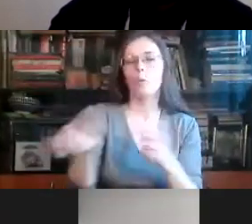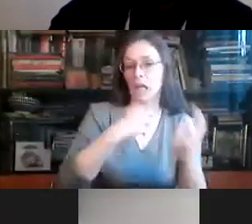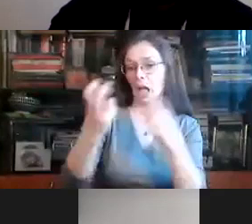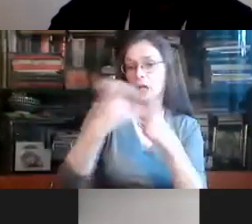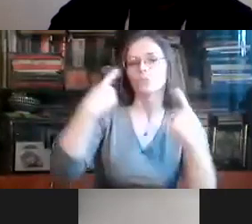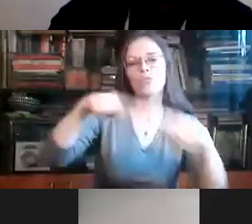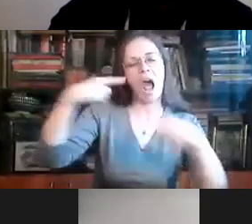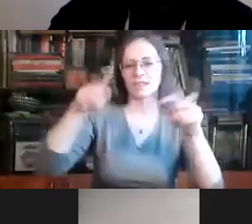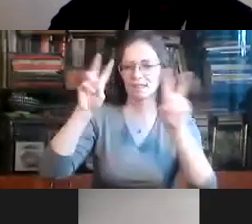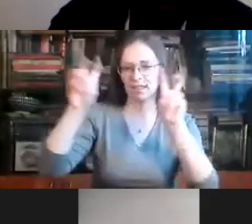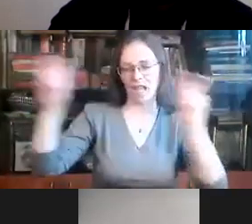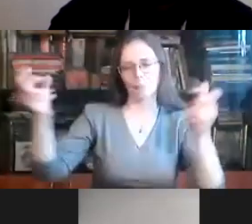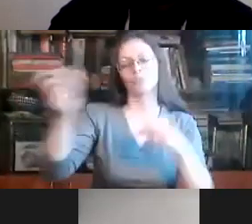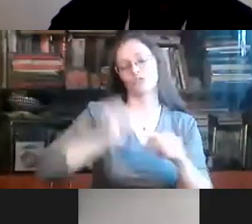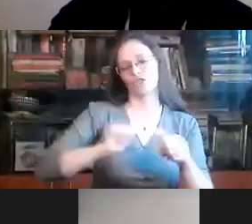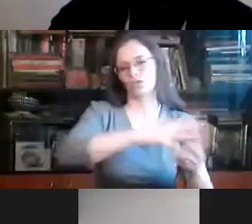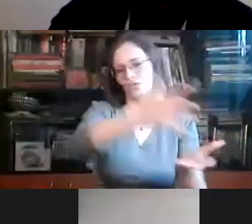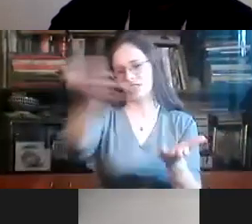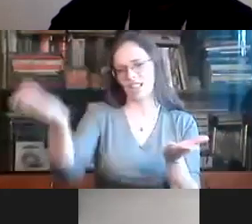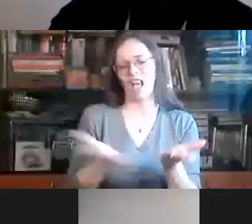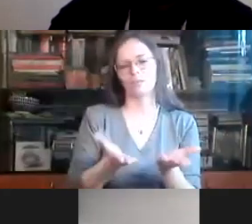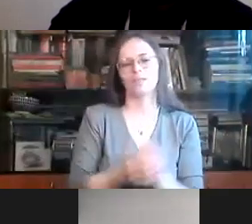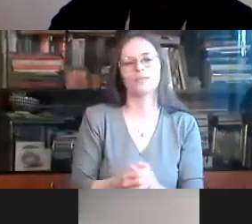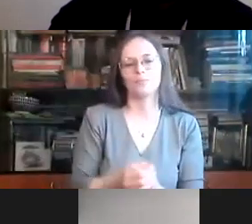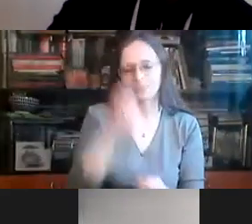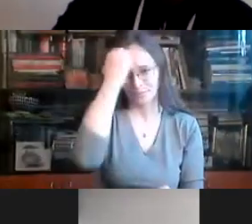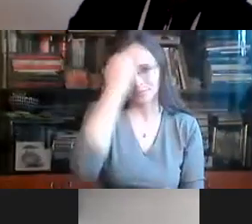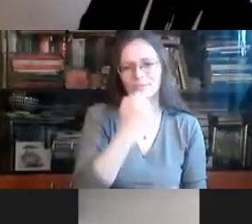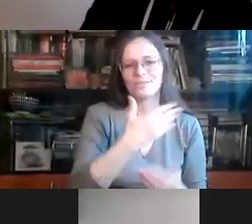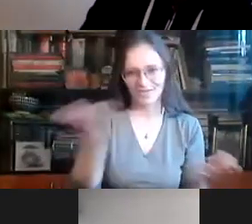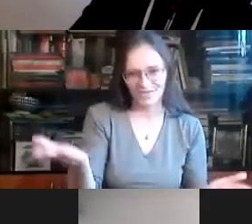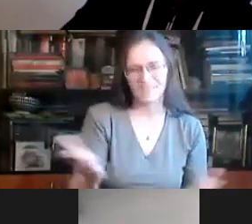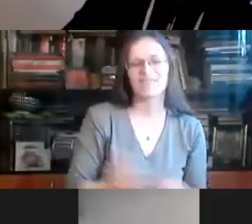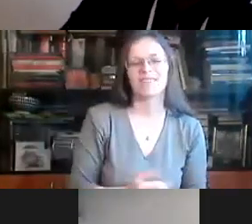отдельное спасибо Эмме. Спасибо.